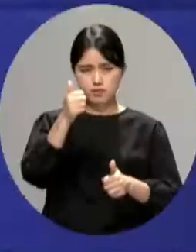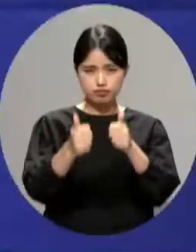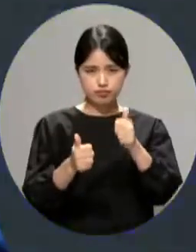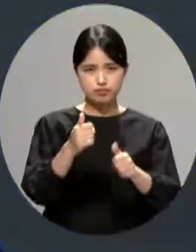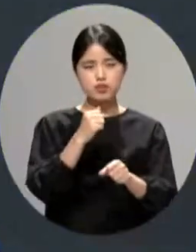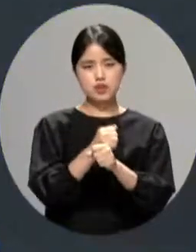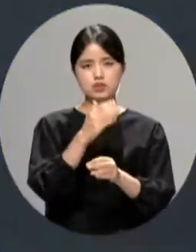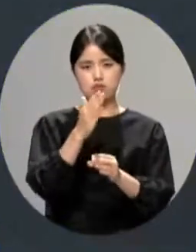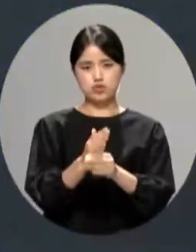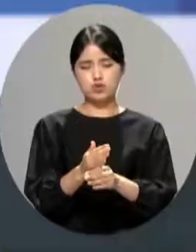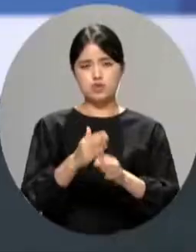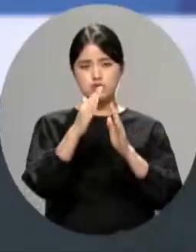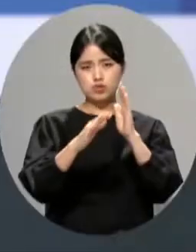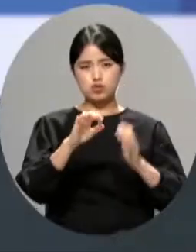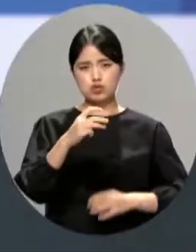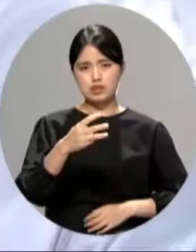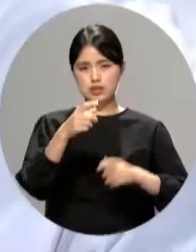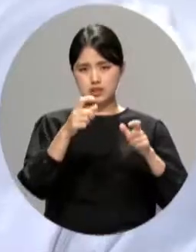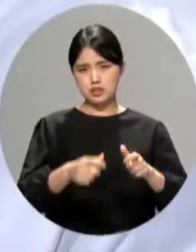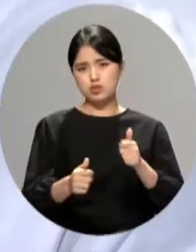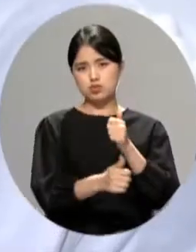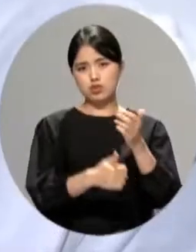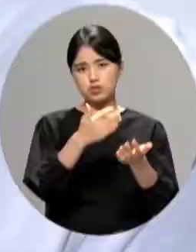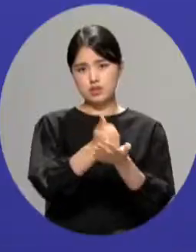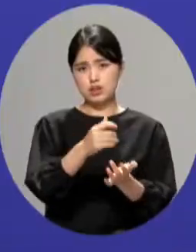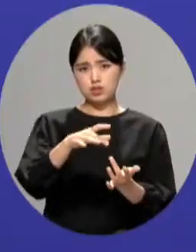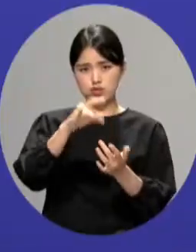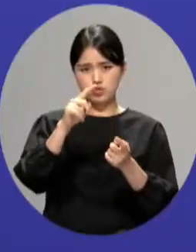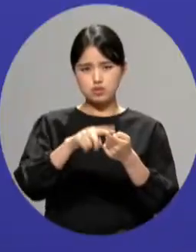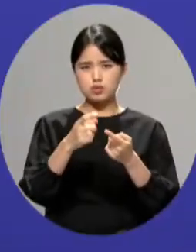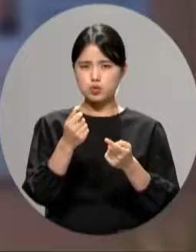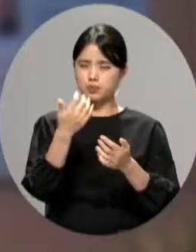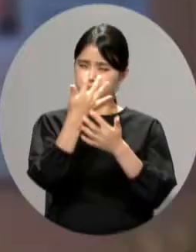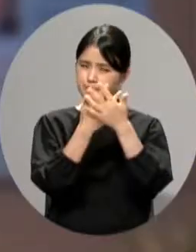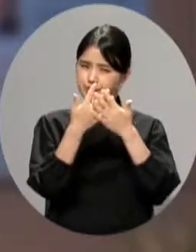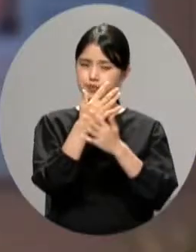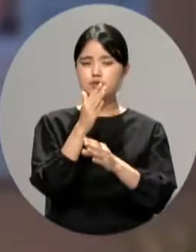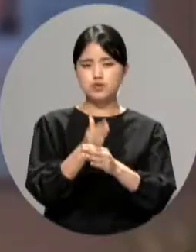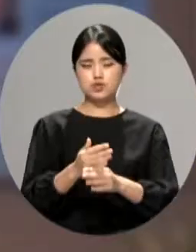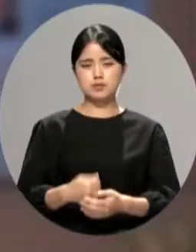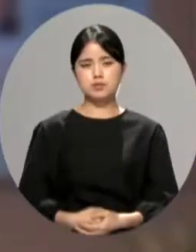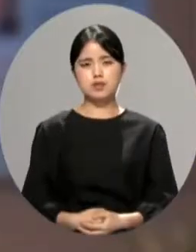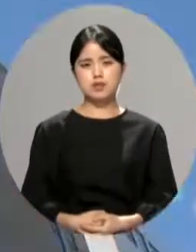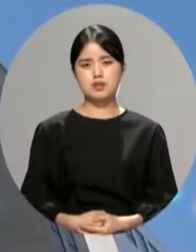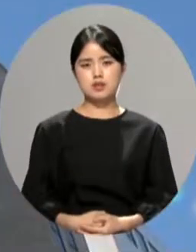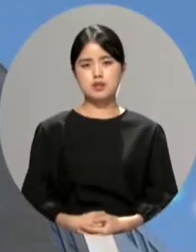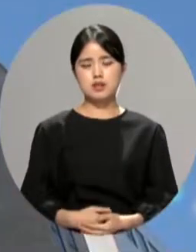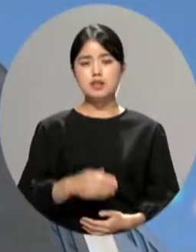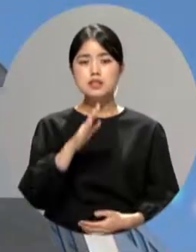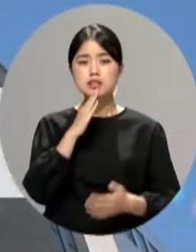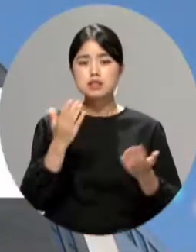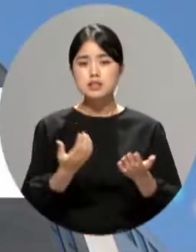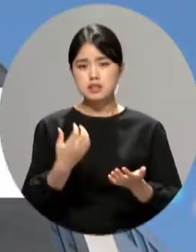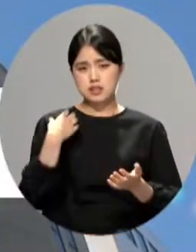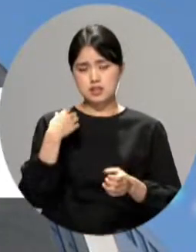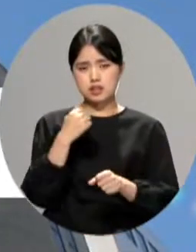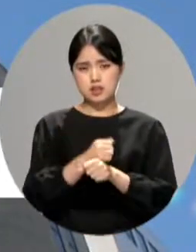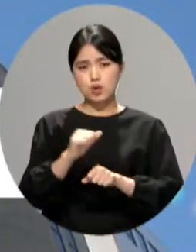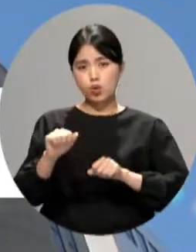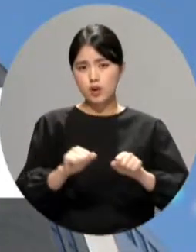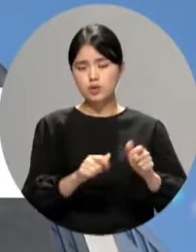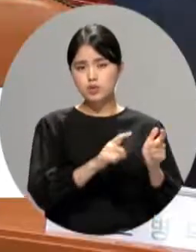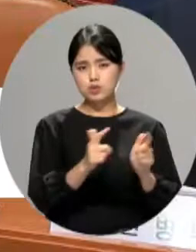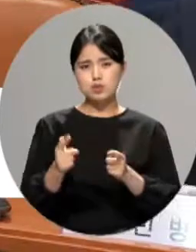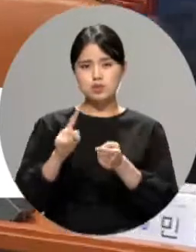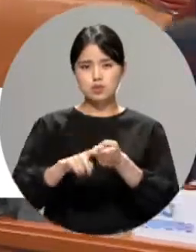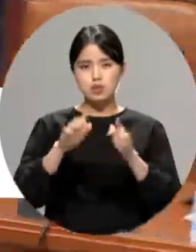있는 전주 울 지역위원장 선출은 여전히 안개 속을 헤매고 있습니다. 실무를 맡은 조강특위 활동도 이번